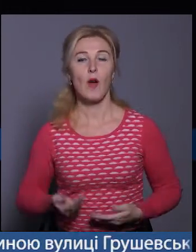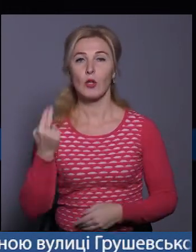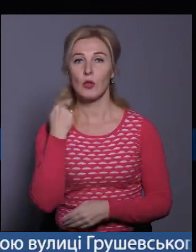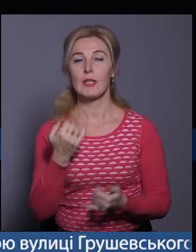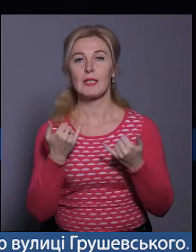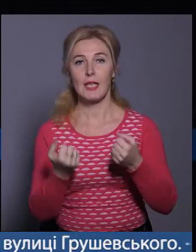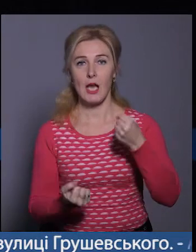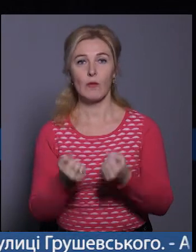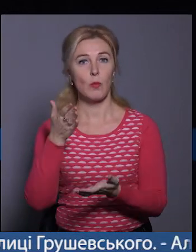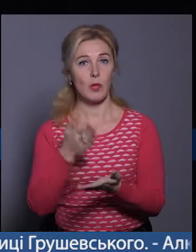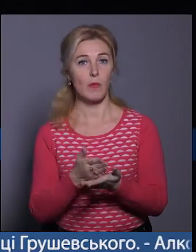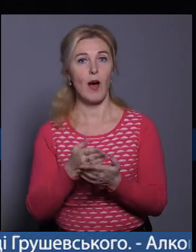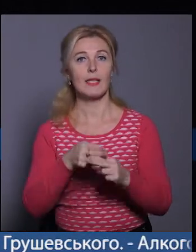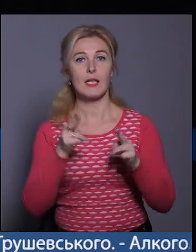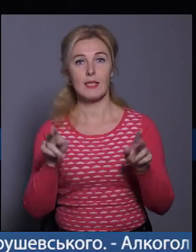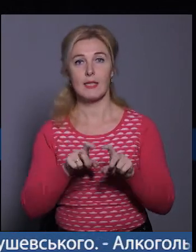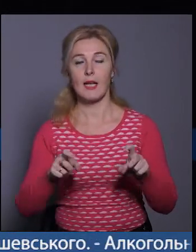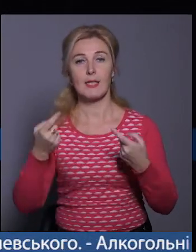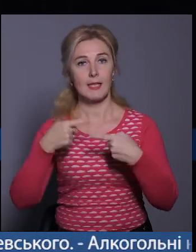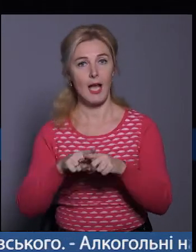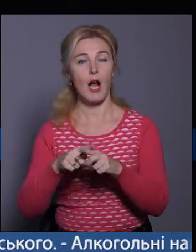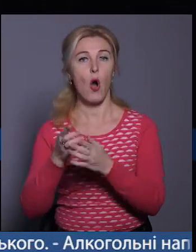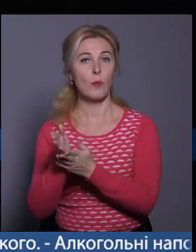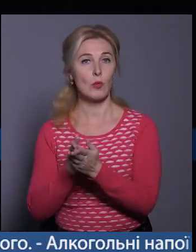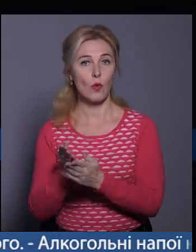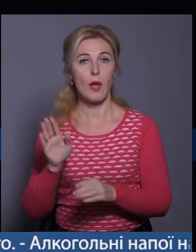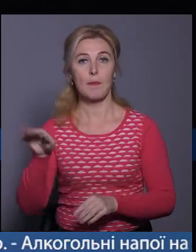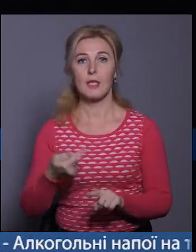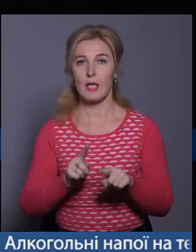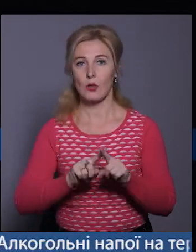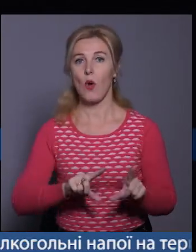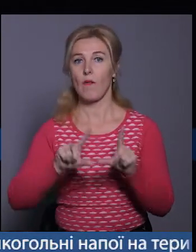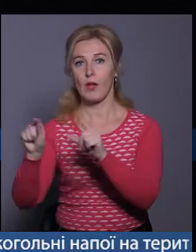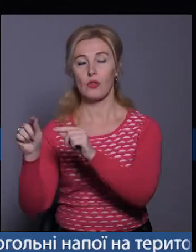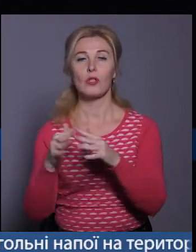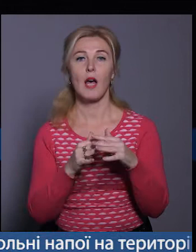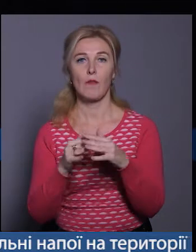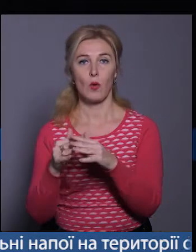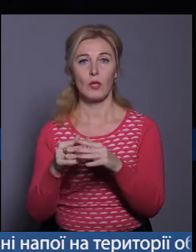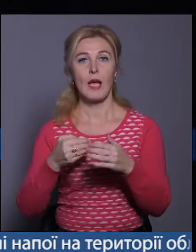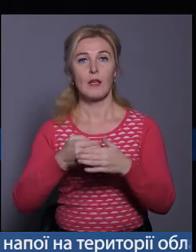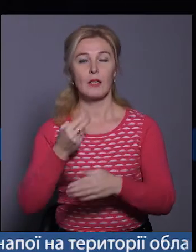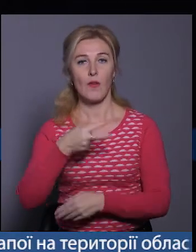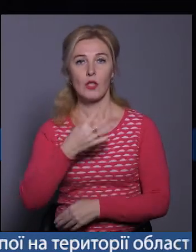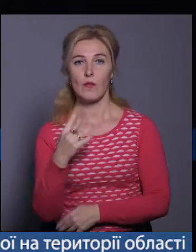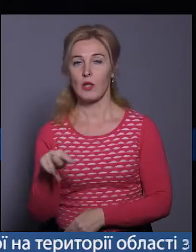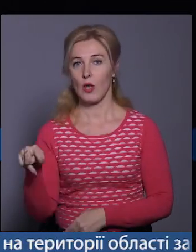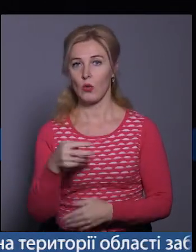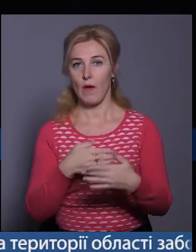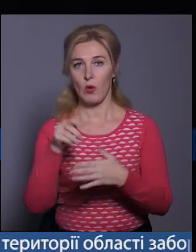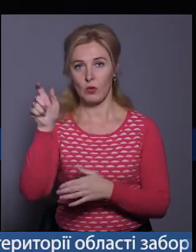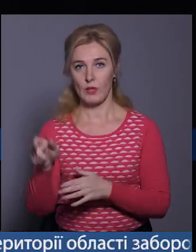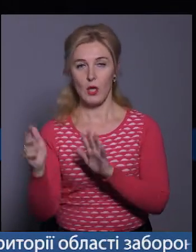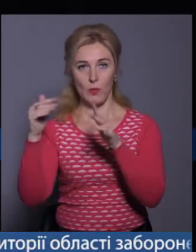Нині авто перебуває на станції технічного обслуговування. Після цього вирушить на фронт. Від 24 лютого волонтери